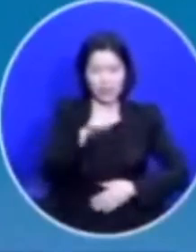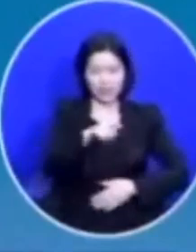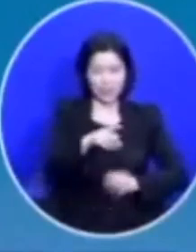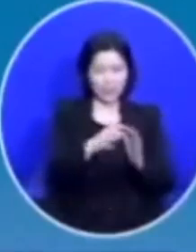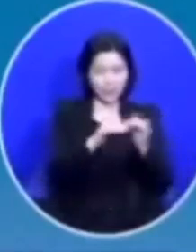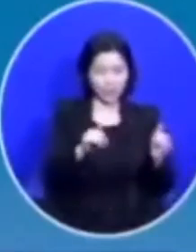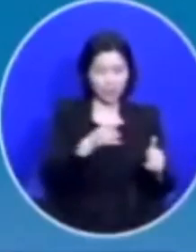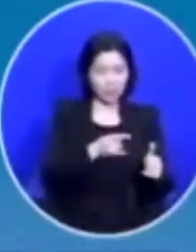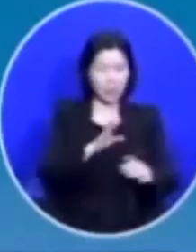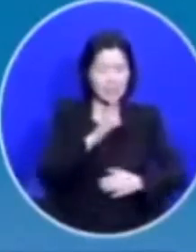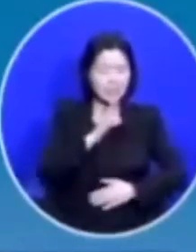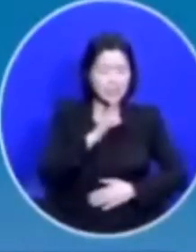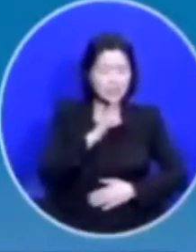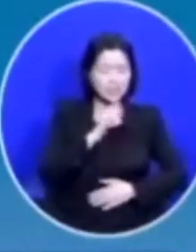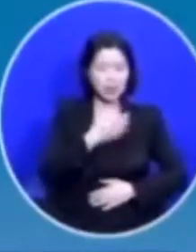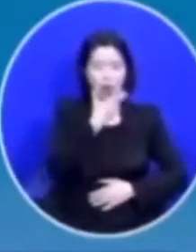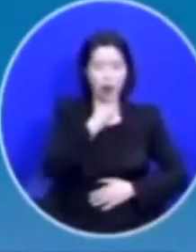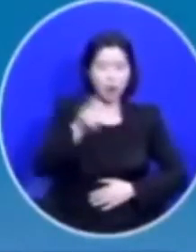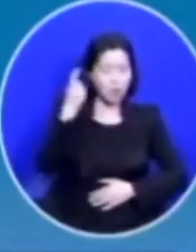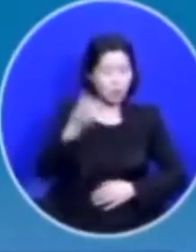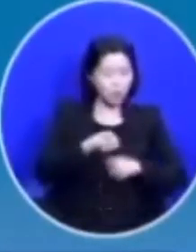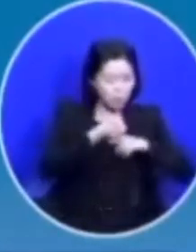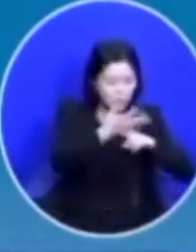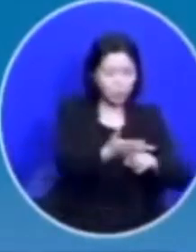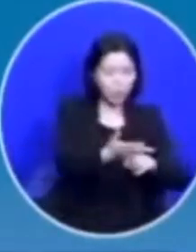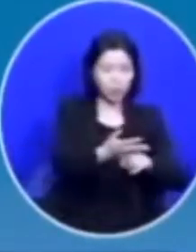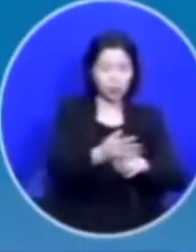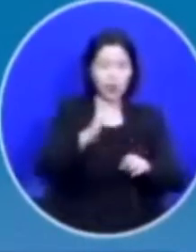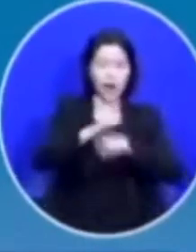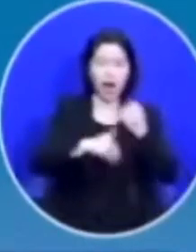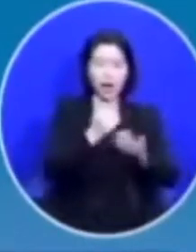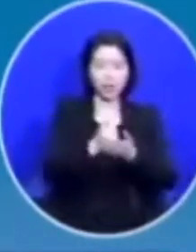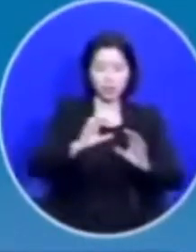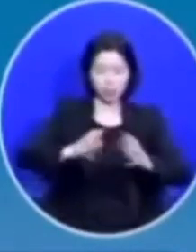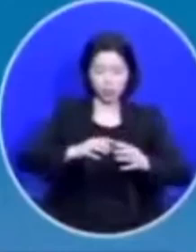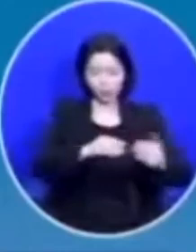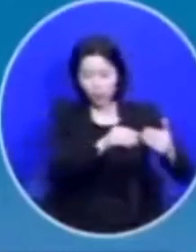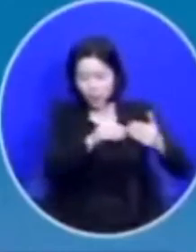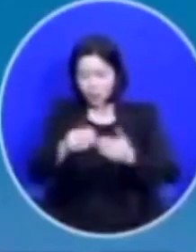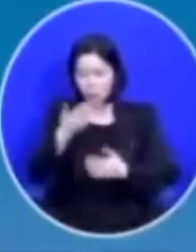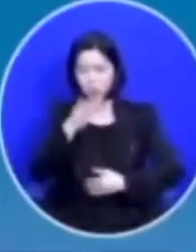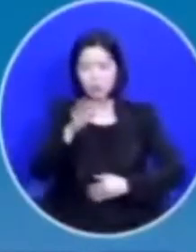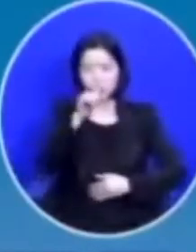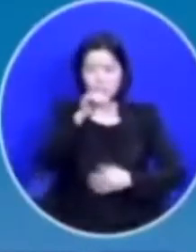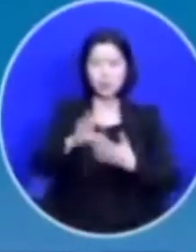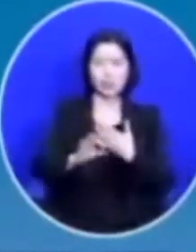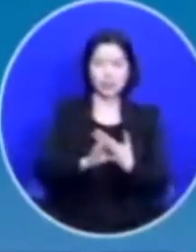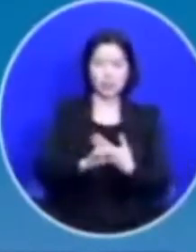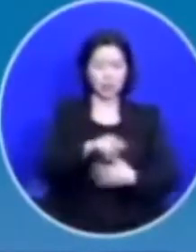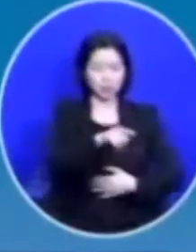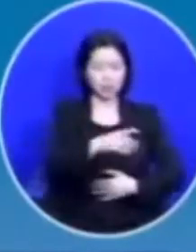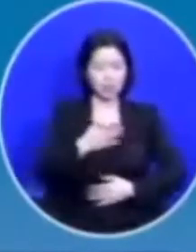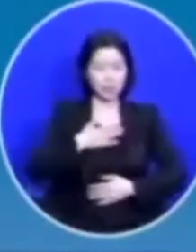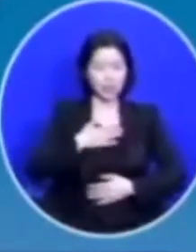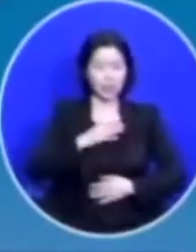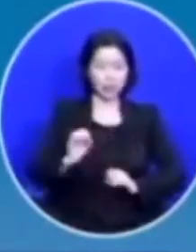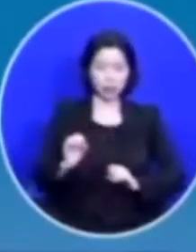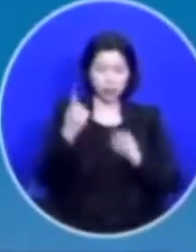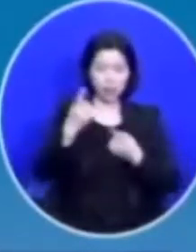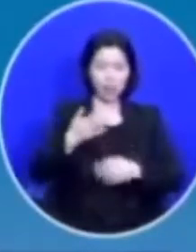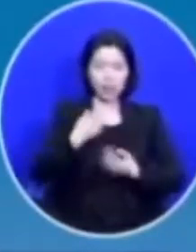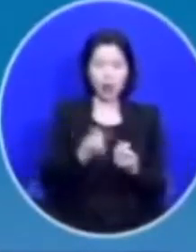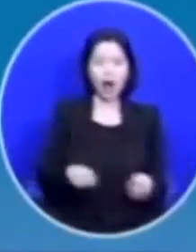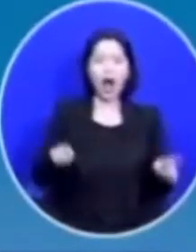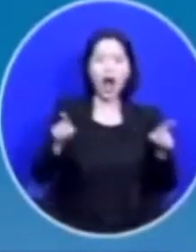진짜 복음을 전해 주고 하나님의 나라로 인도할 수 있었다면 그들이 나로 인하여 나와 함께